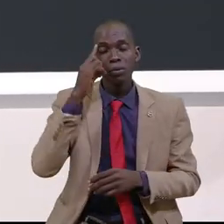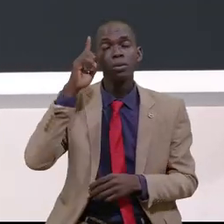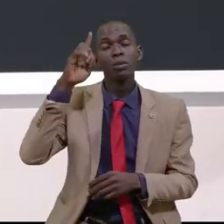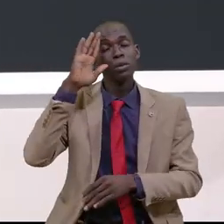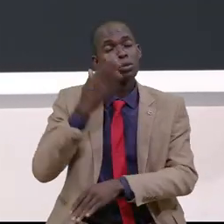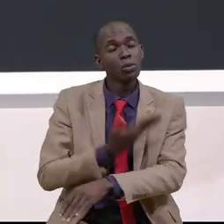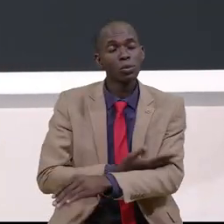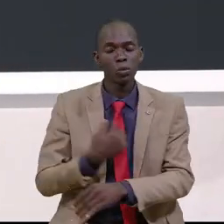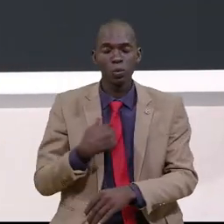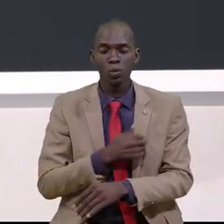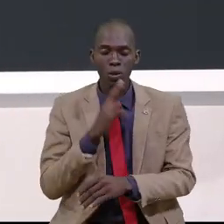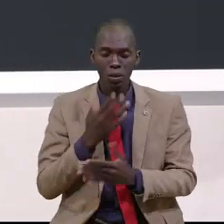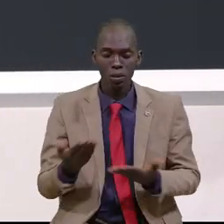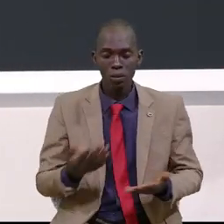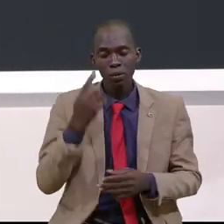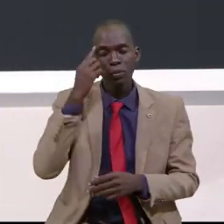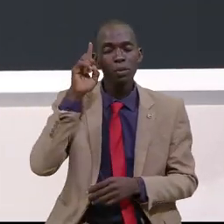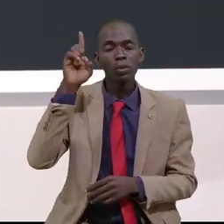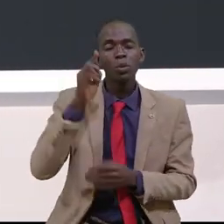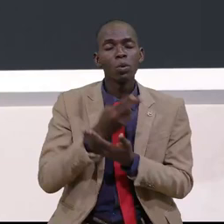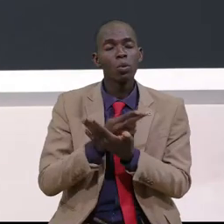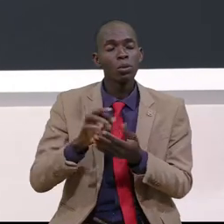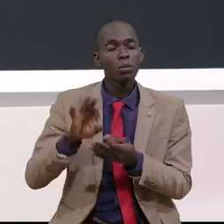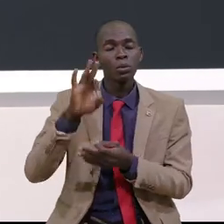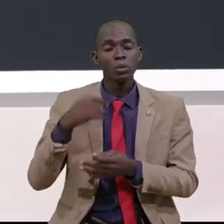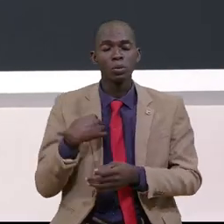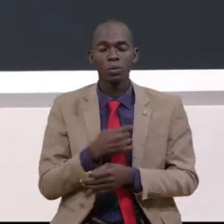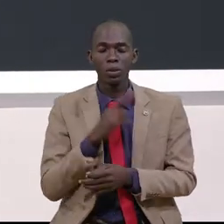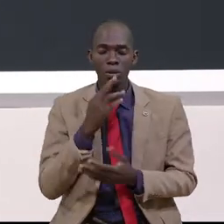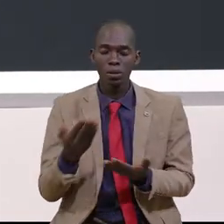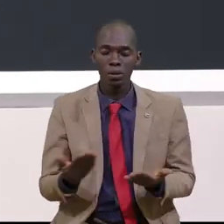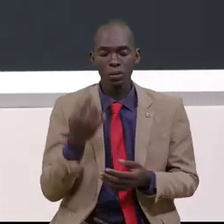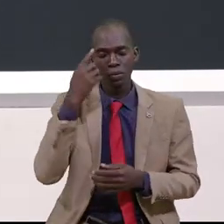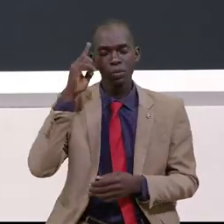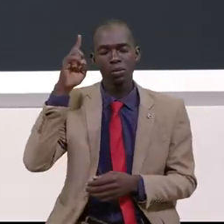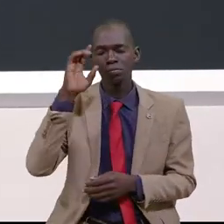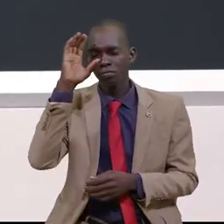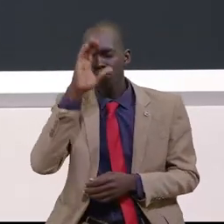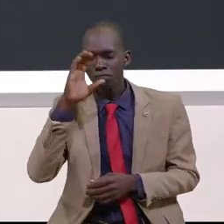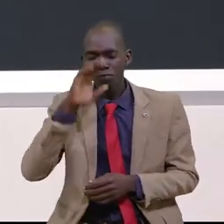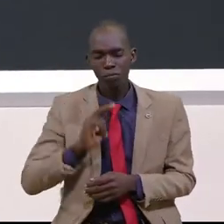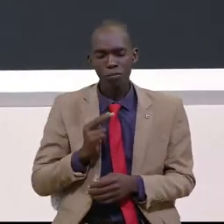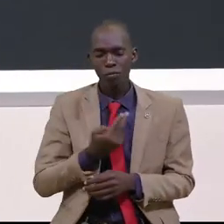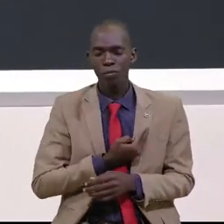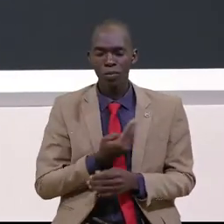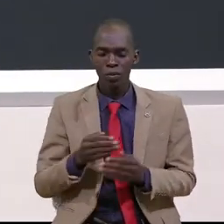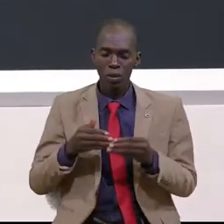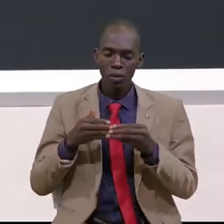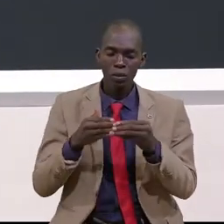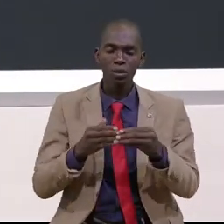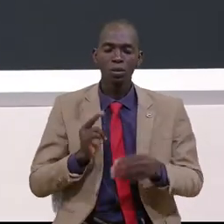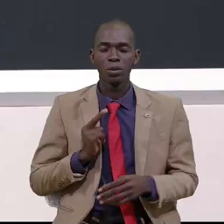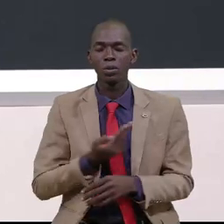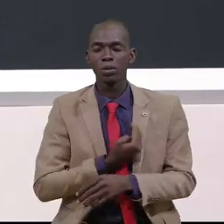toi, Fils, nous sommes là pour toi, Saint-Esprit, nous sommes là pour toi. Sonde-nous,